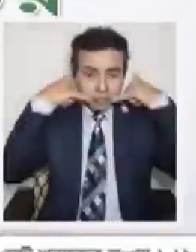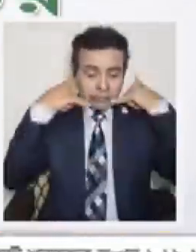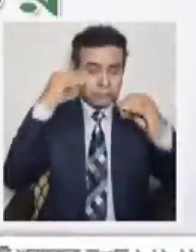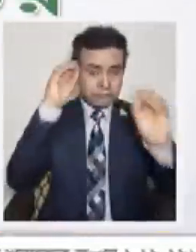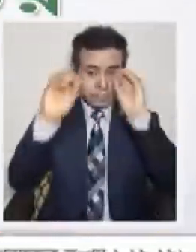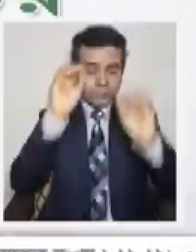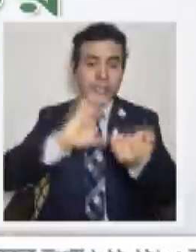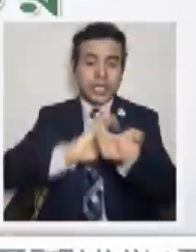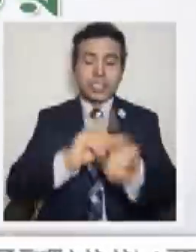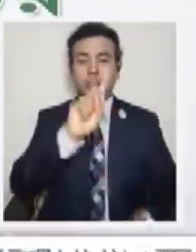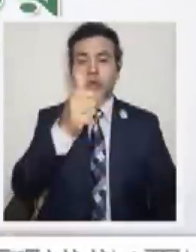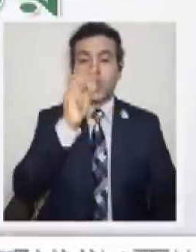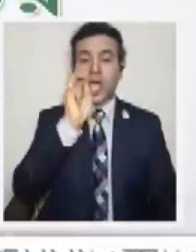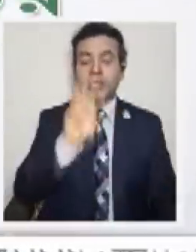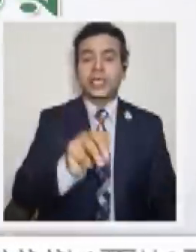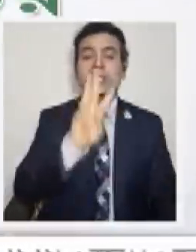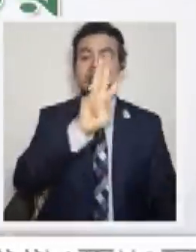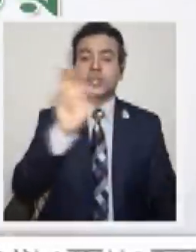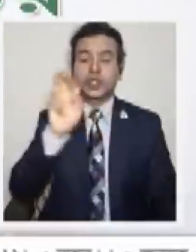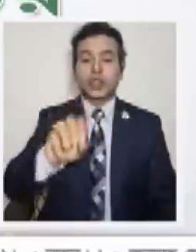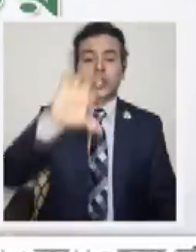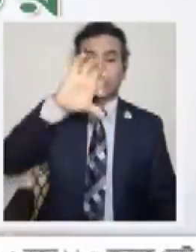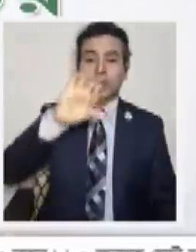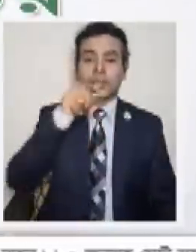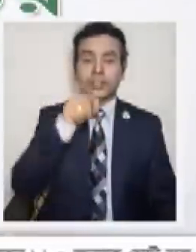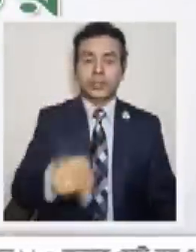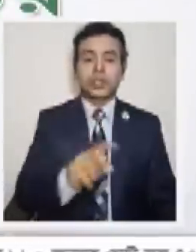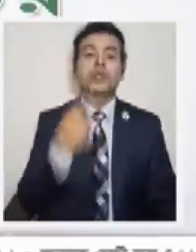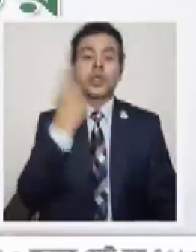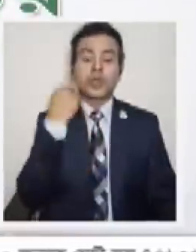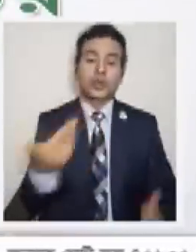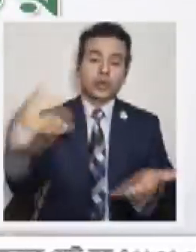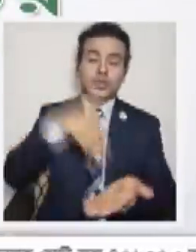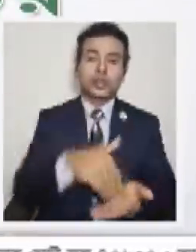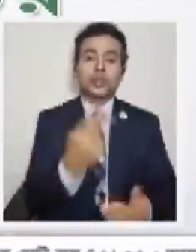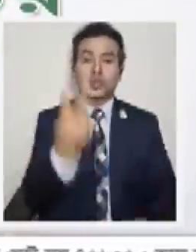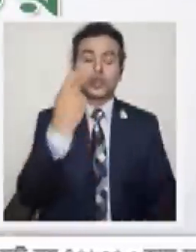1,27,70,011টি। অনলাইন প্ল্যাটফর্ম মুক্তপাঠে হটলাইন সেবা দেওয়ার জন্য প্রশিক্ষণপ্রাপ্ত চিকিৎসক